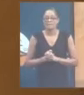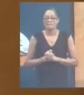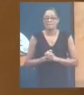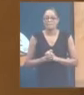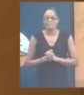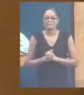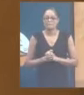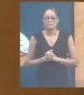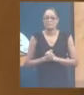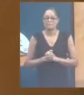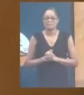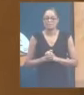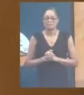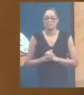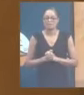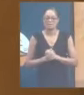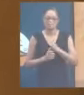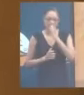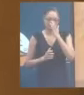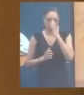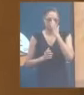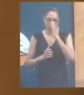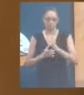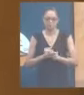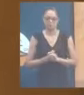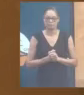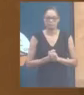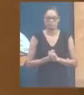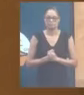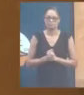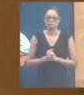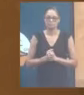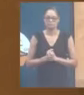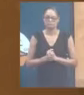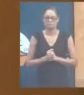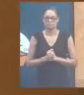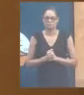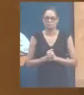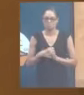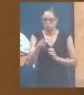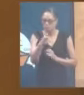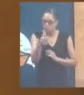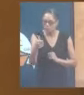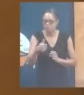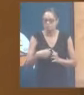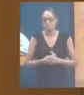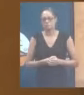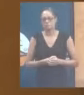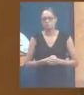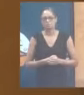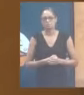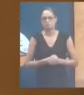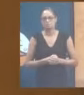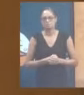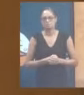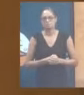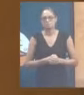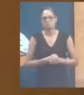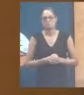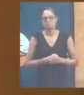de la réception d'appel au secours. Vous êtes le seul. Et je vais